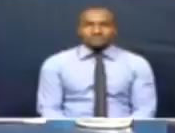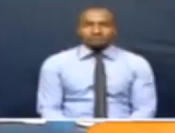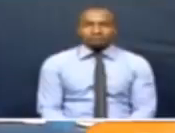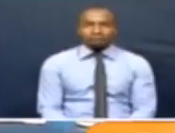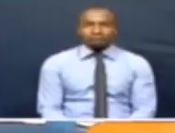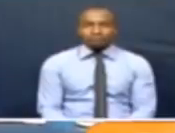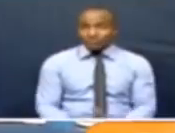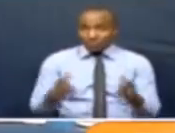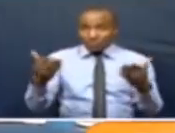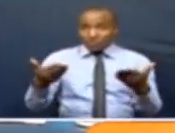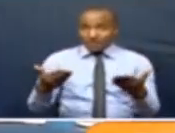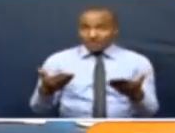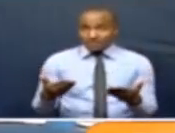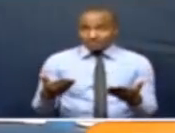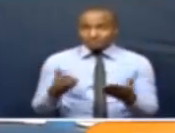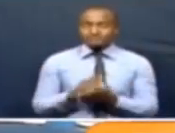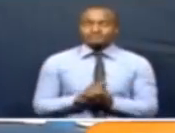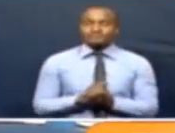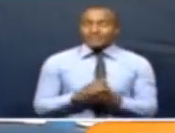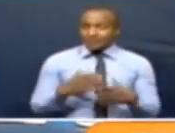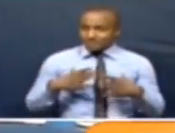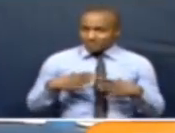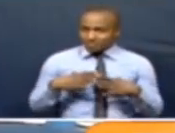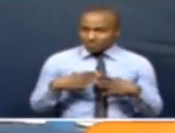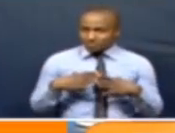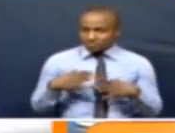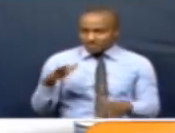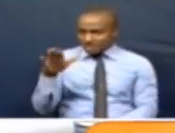Karibu tunele kukupasha. Wakazi wa eneo bunge la Budalang'i